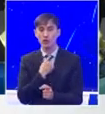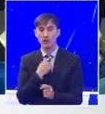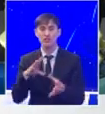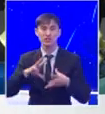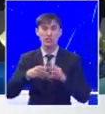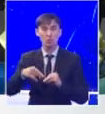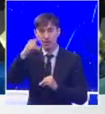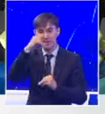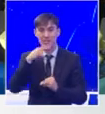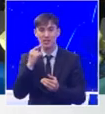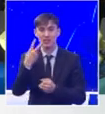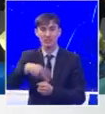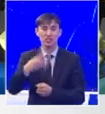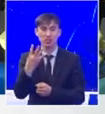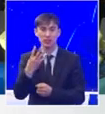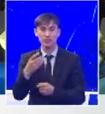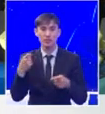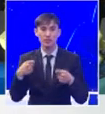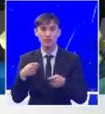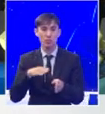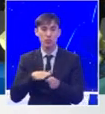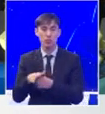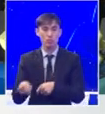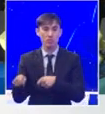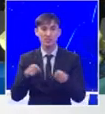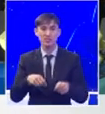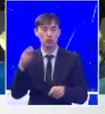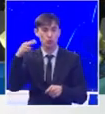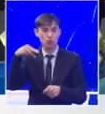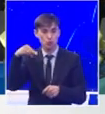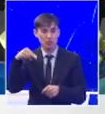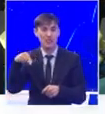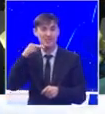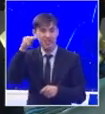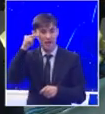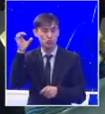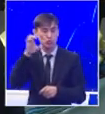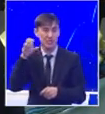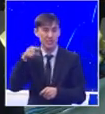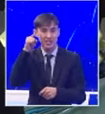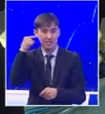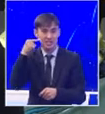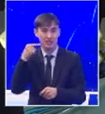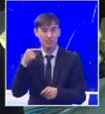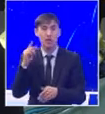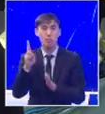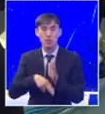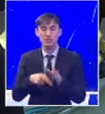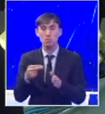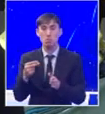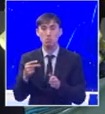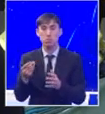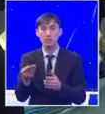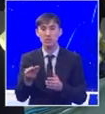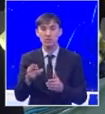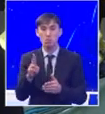целом по Казахстану их 24. Товары напрямую поставляют из Турции, Китая, Узбекистана, Киргизстана. Без посредников, поэтому цены